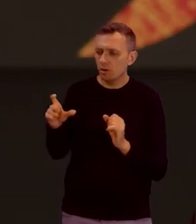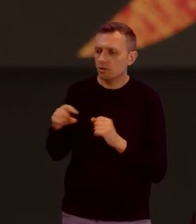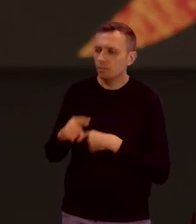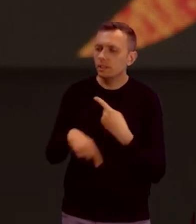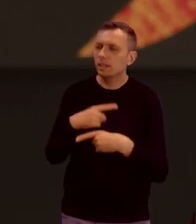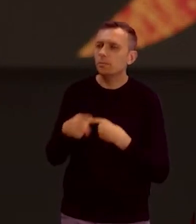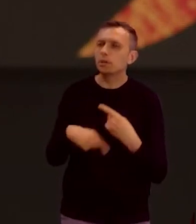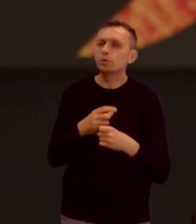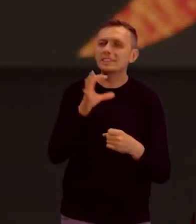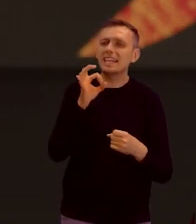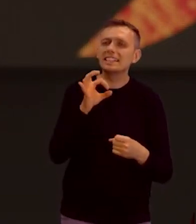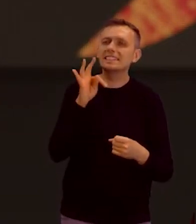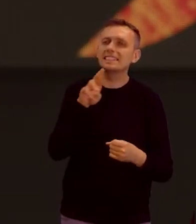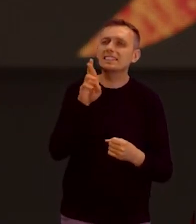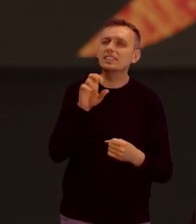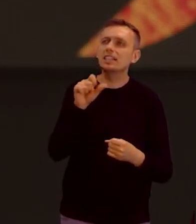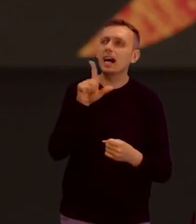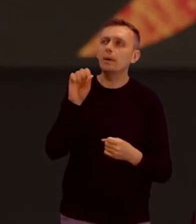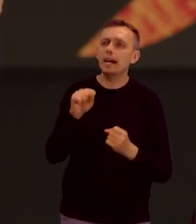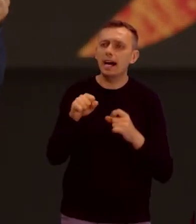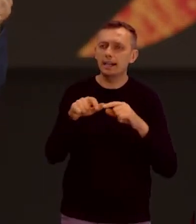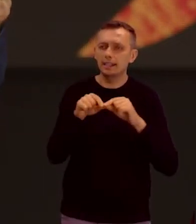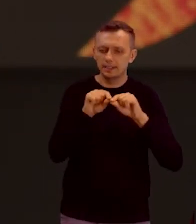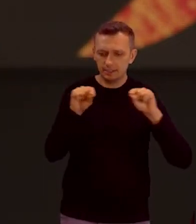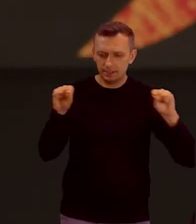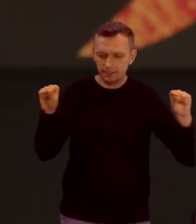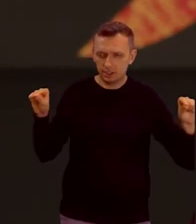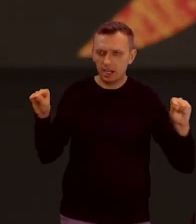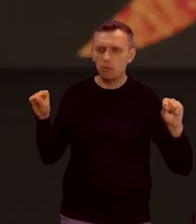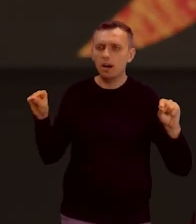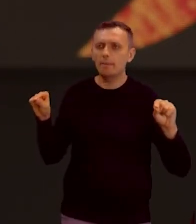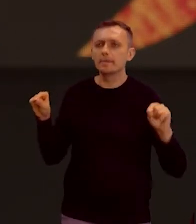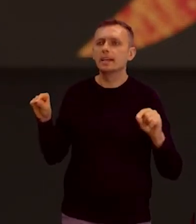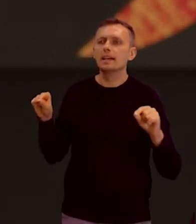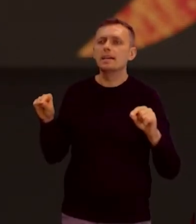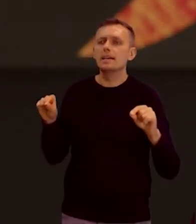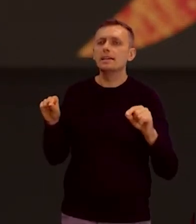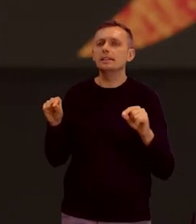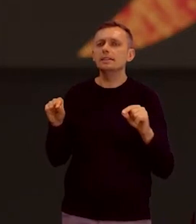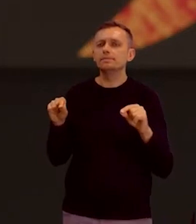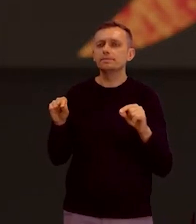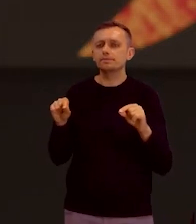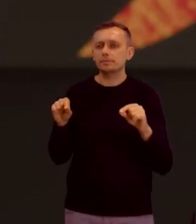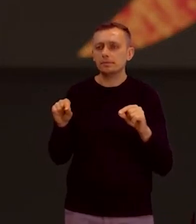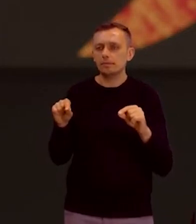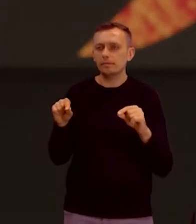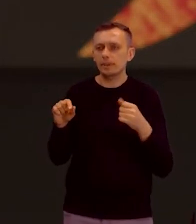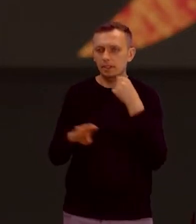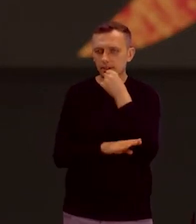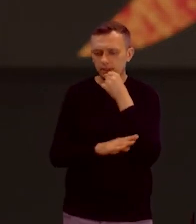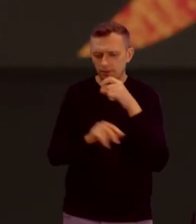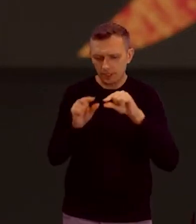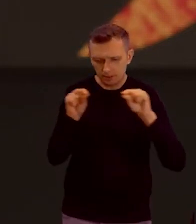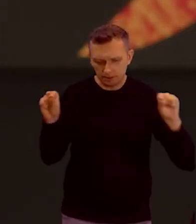mają zrobić strzałę, to oni dokładnie go oglądają. Przyglądają się zwojom,